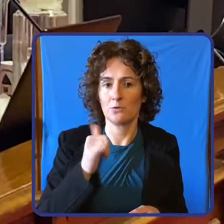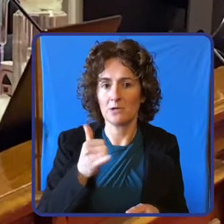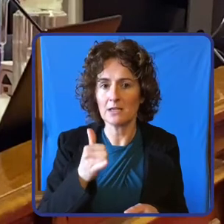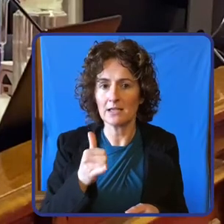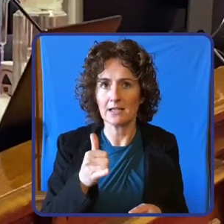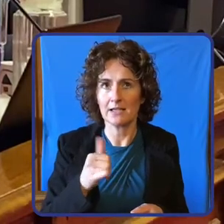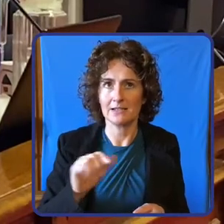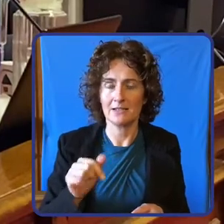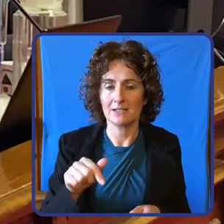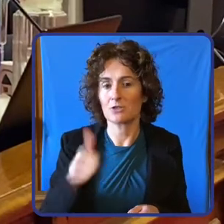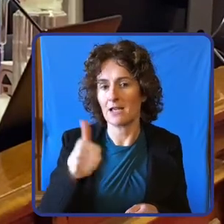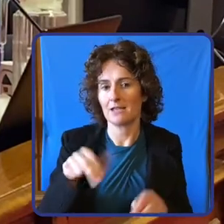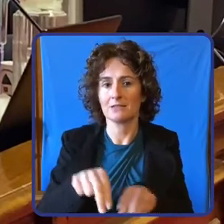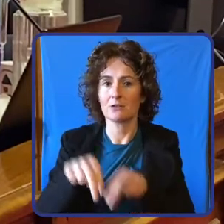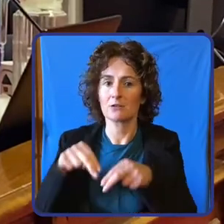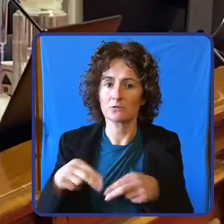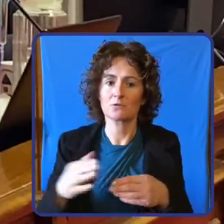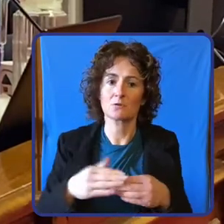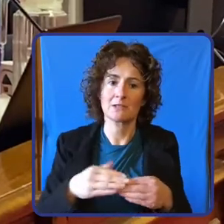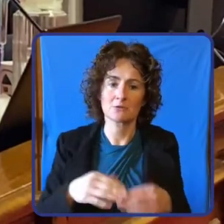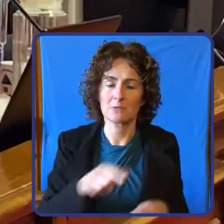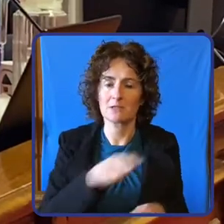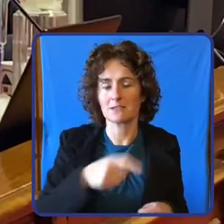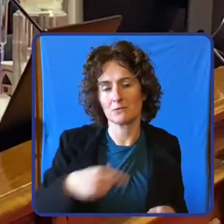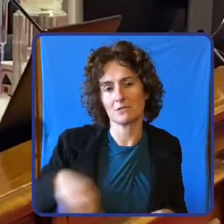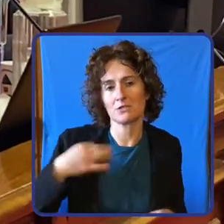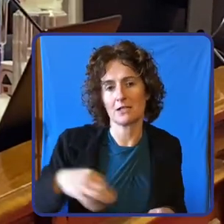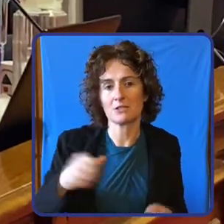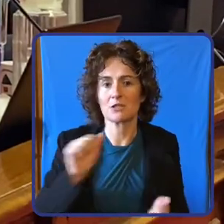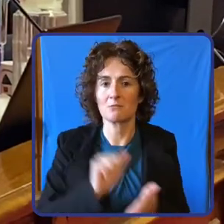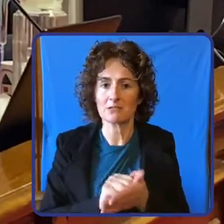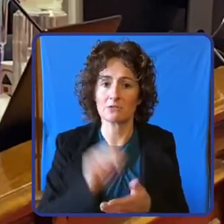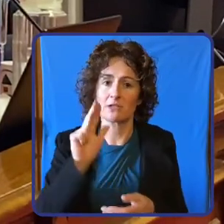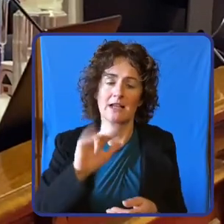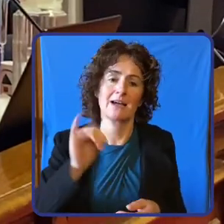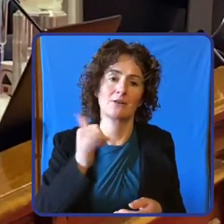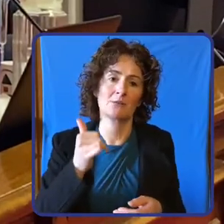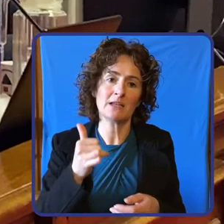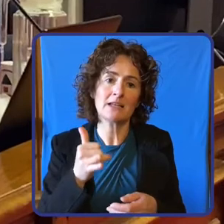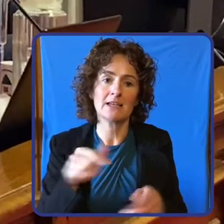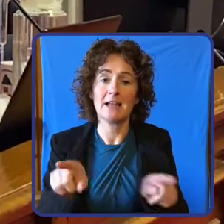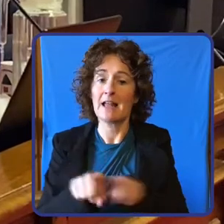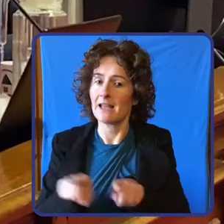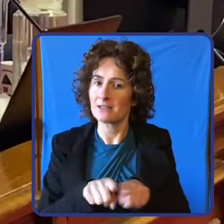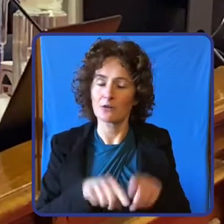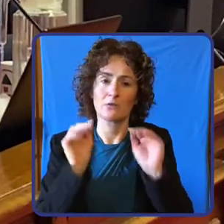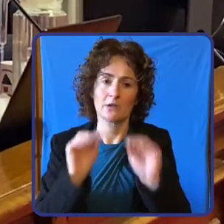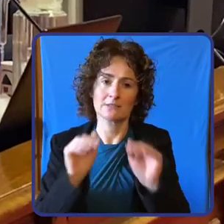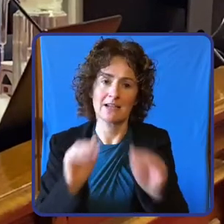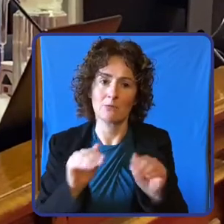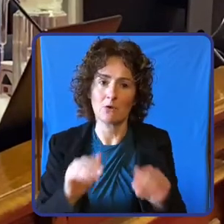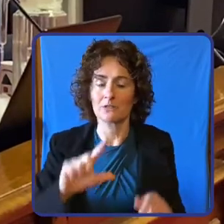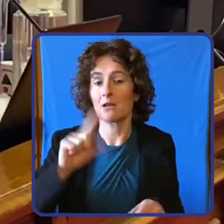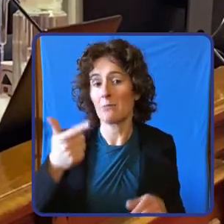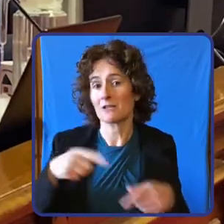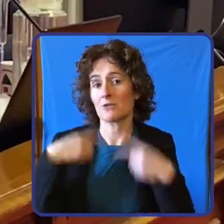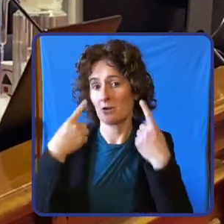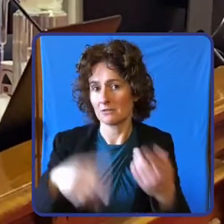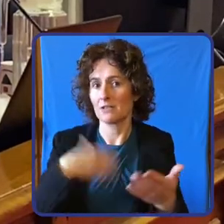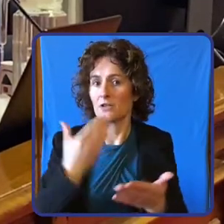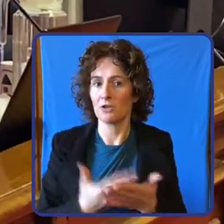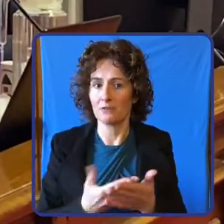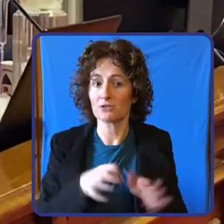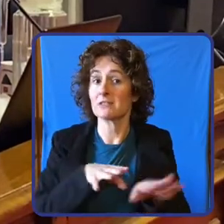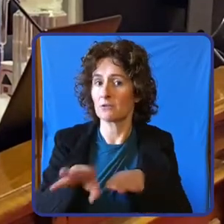egy tartózkodás mellett, a szociális és egészségügyi bizottság 3 igen szavazattal egyhangulag támogatta. A második határozati javaslat